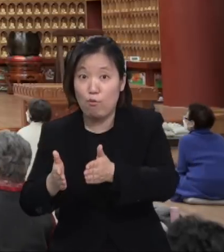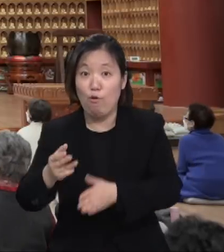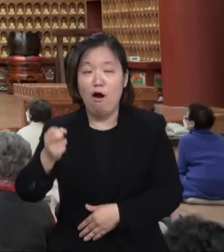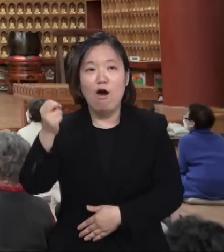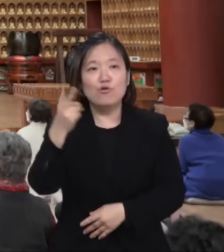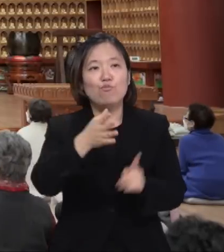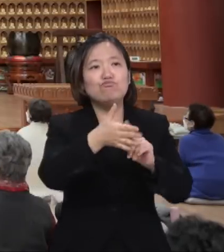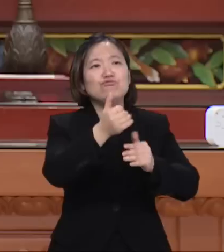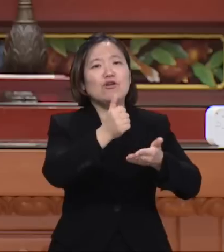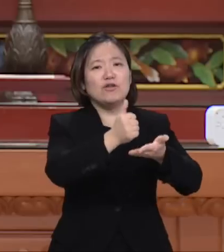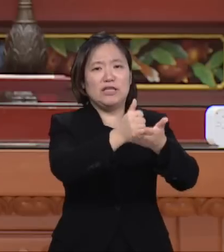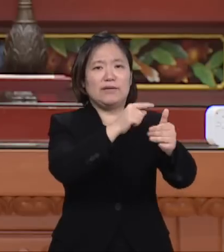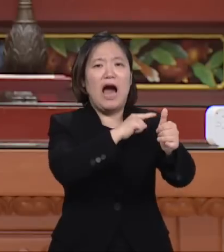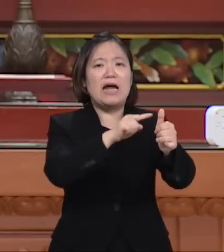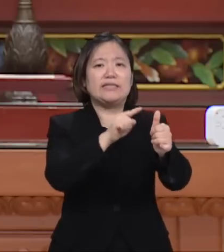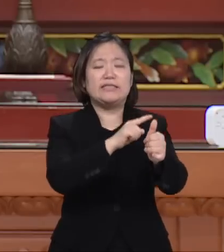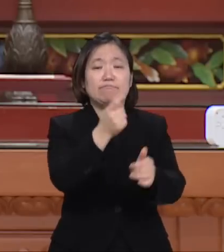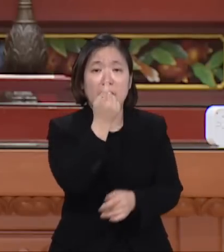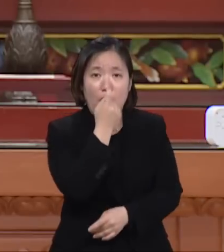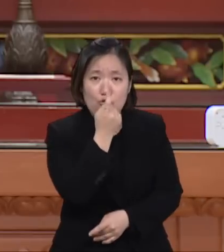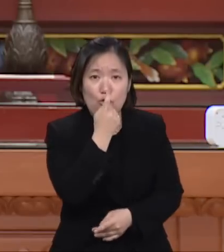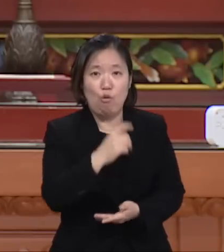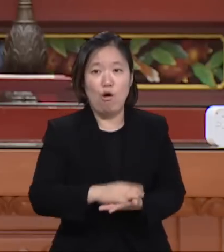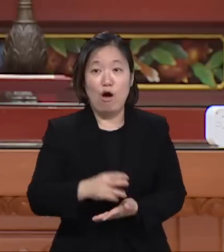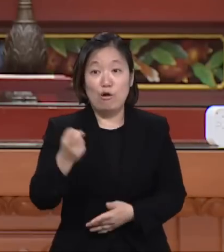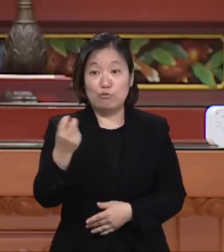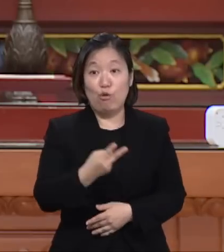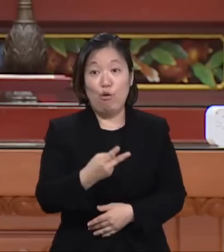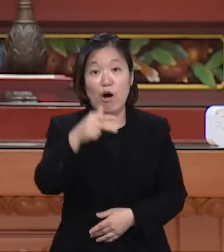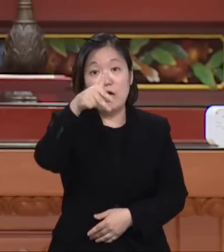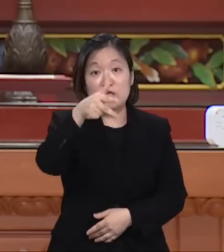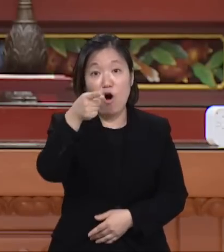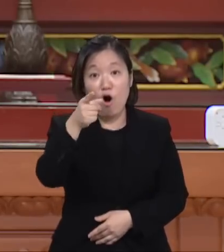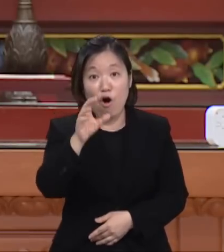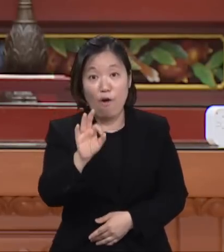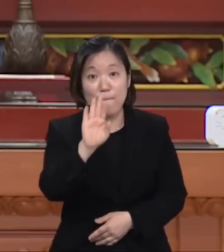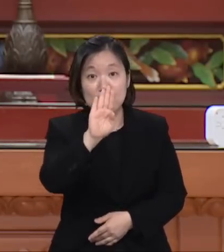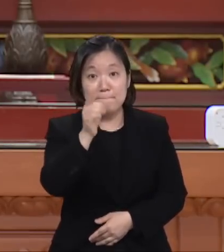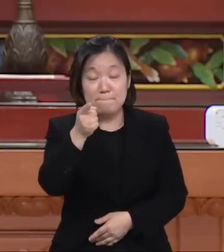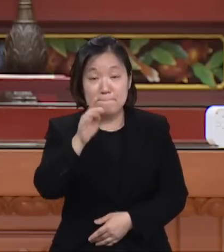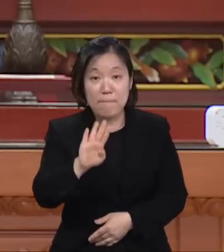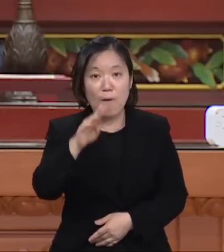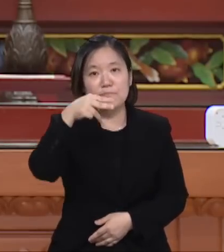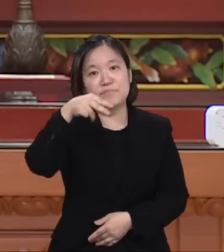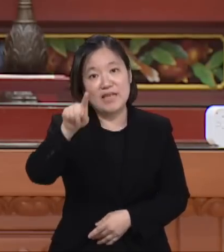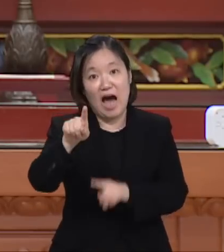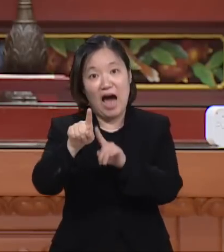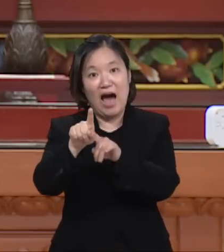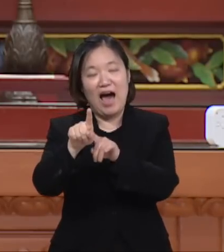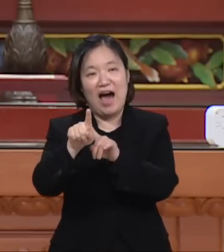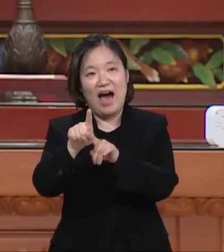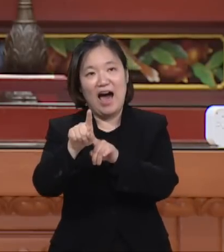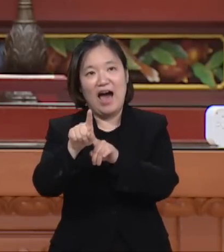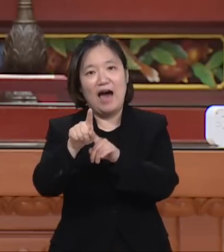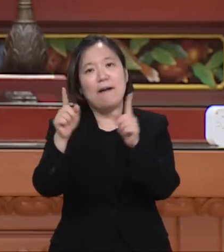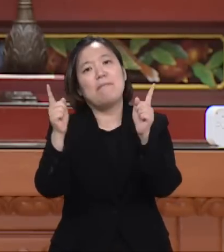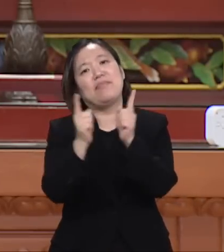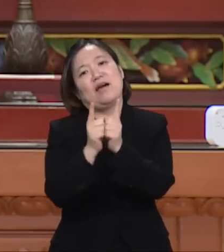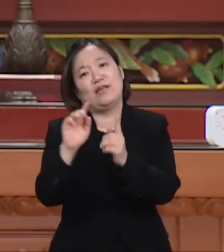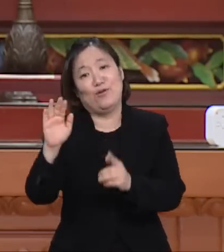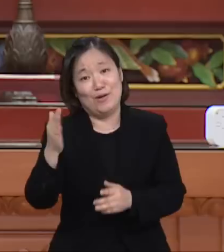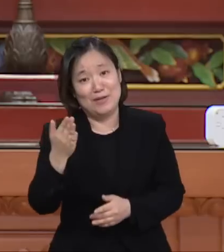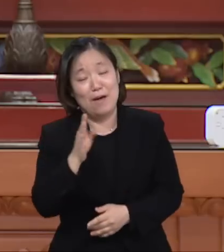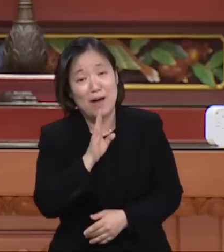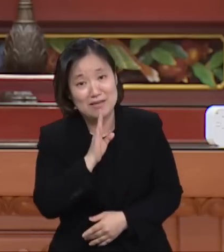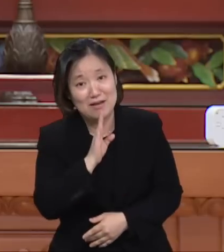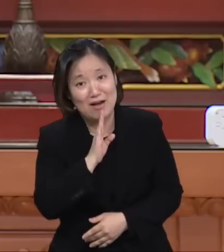또요 마상 포교당 사찰 이름이 무슨 사예요 정법사 정법을 만나게 되었습니다 여러분